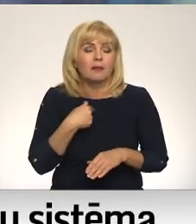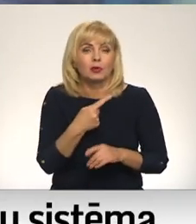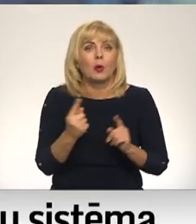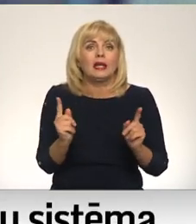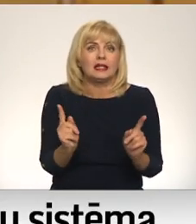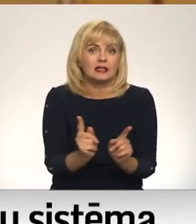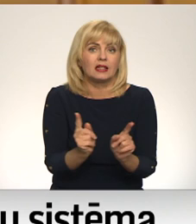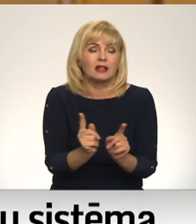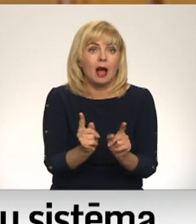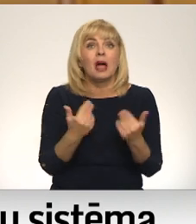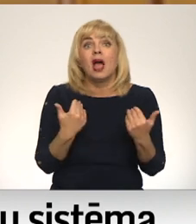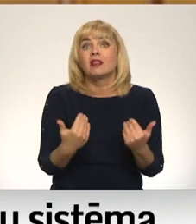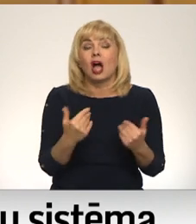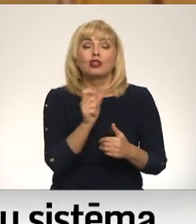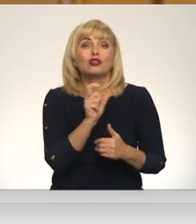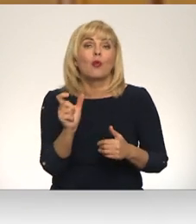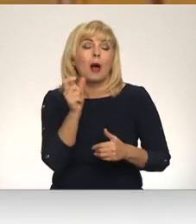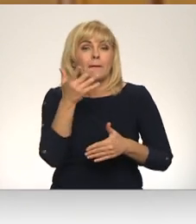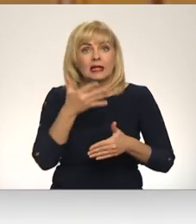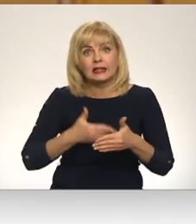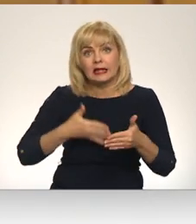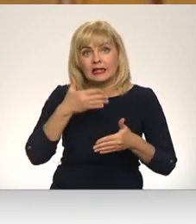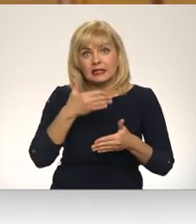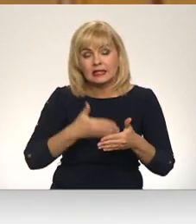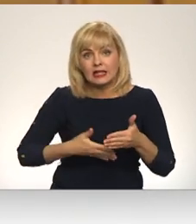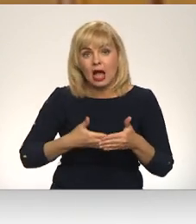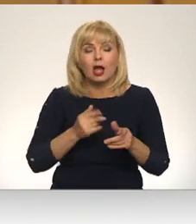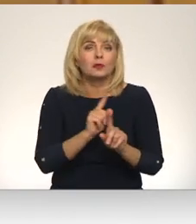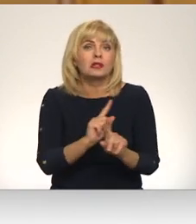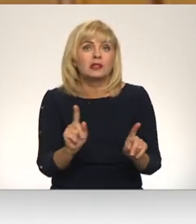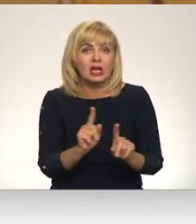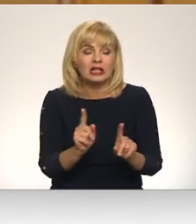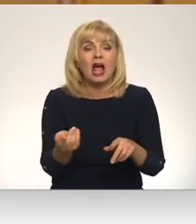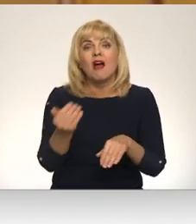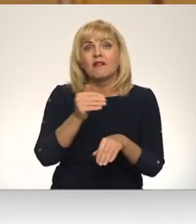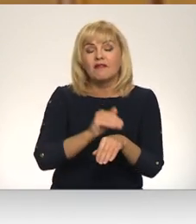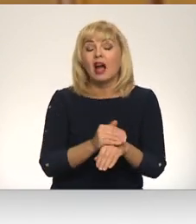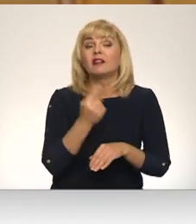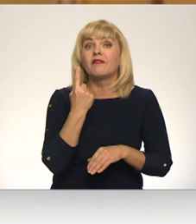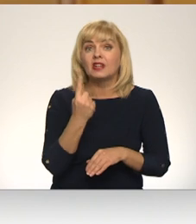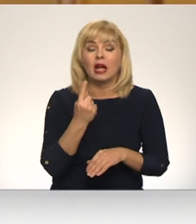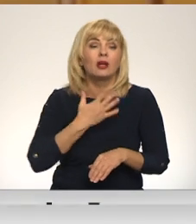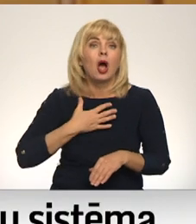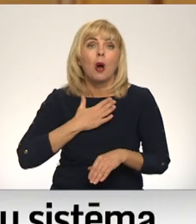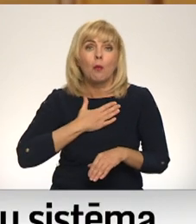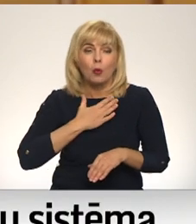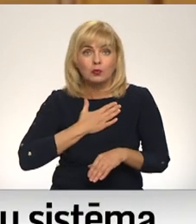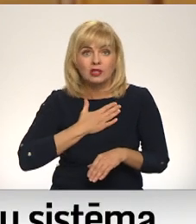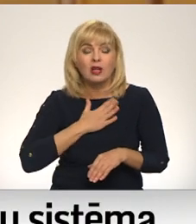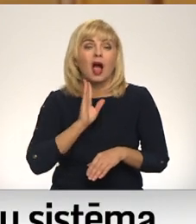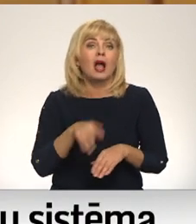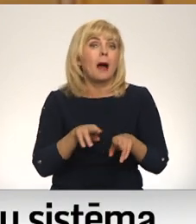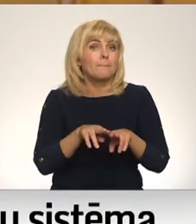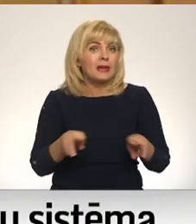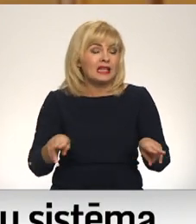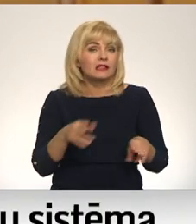īsinājām. Šobrīd šis risinājums ir faktiski vienīgais. Mums kā